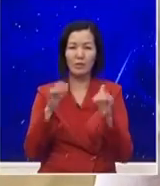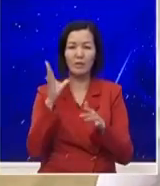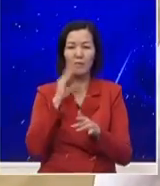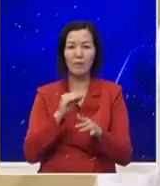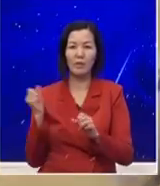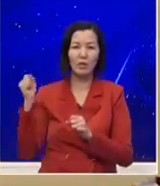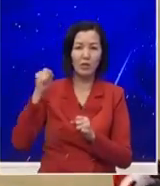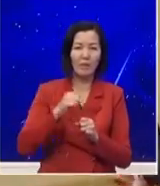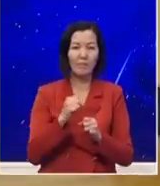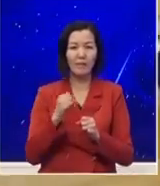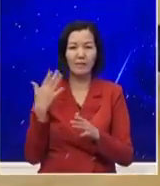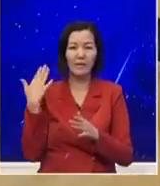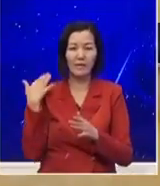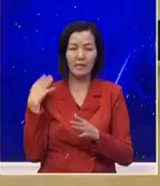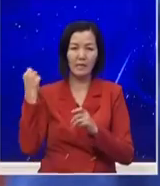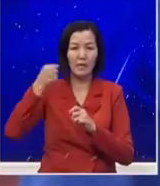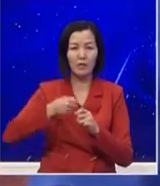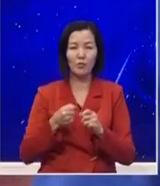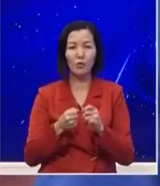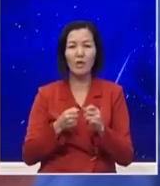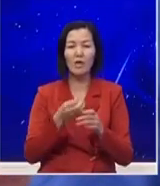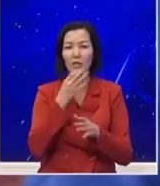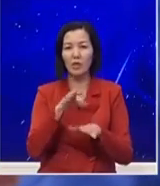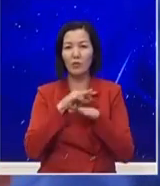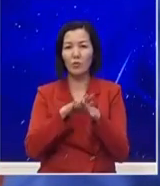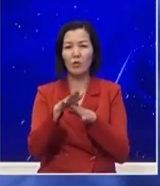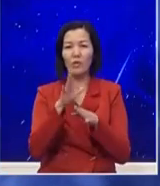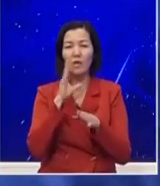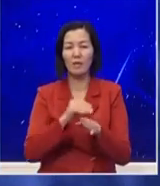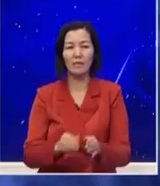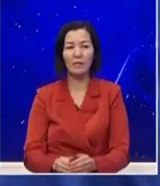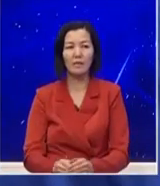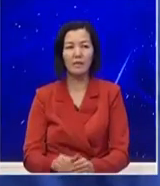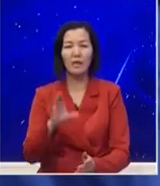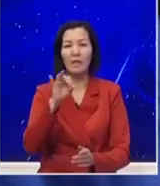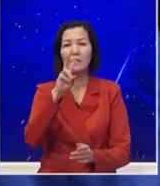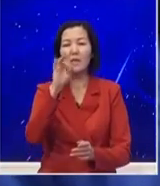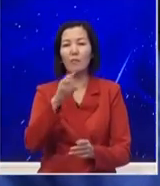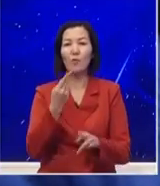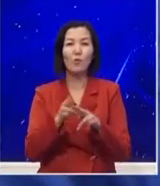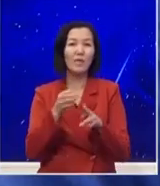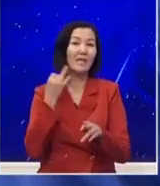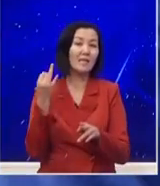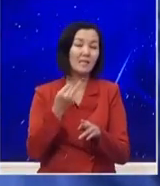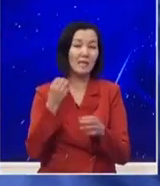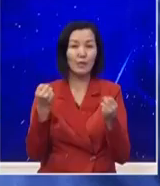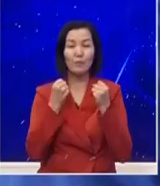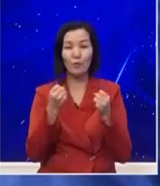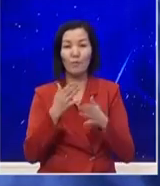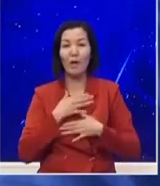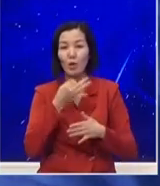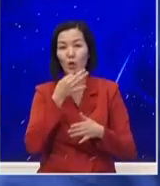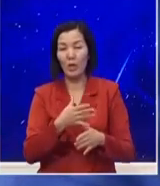жамбас иықтан асыра лақтыруды тамаша орындайды. Самбо өте қызық спорт деп айтуға болады. Басқа спорттан қарағанда маған